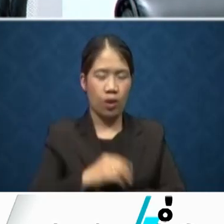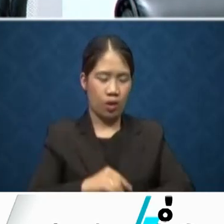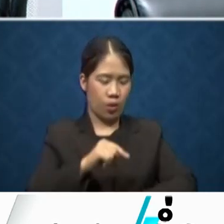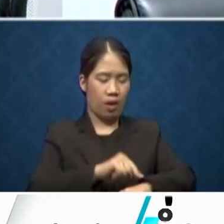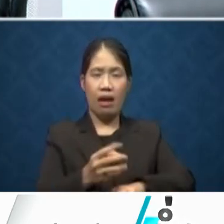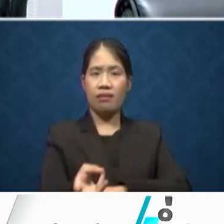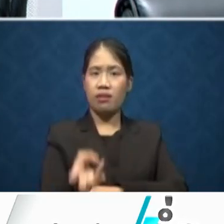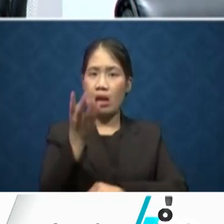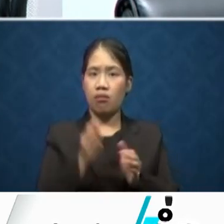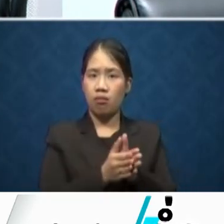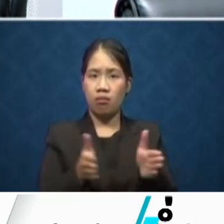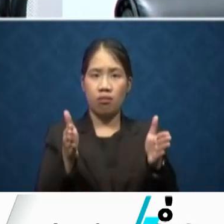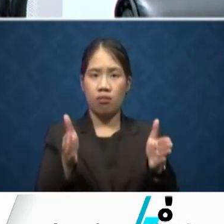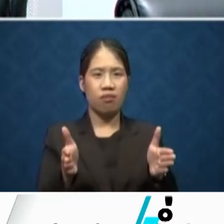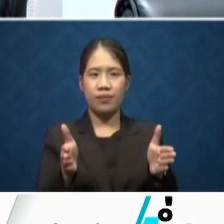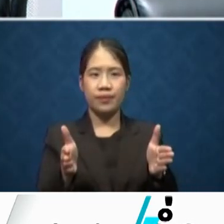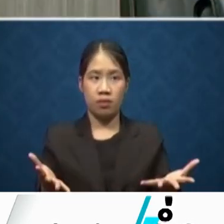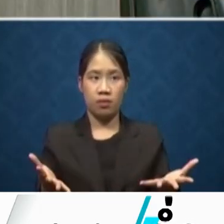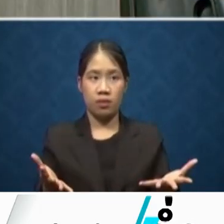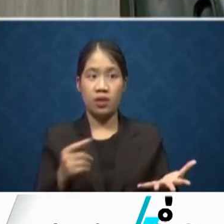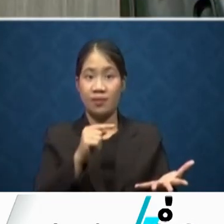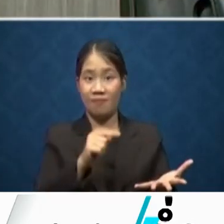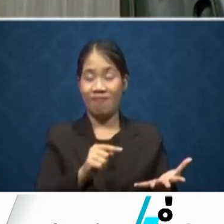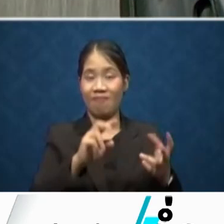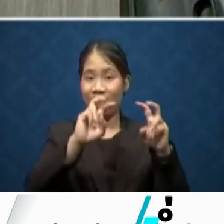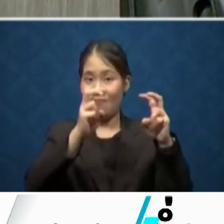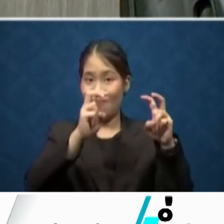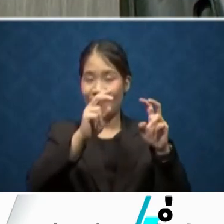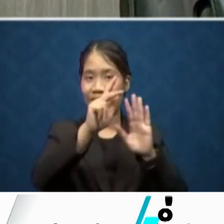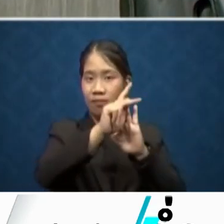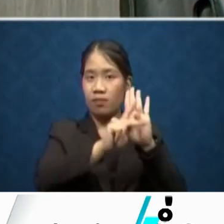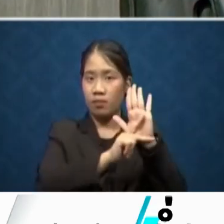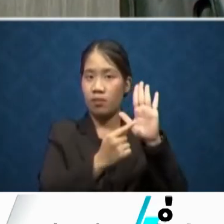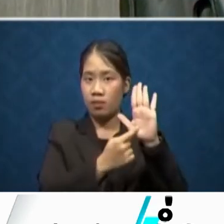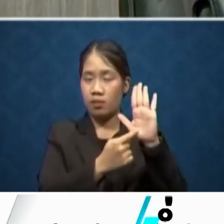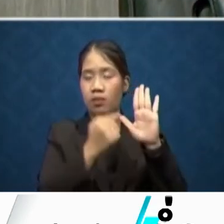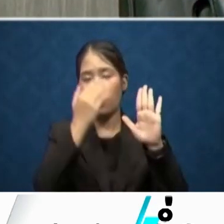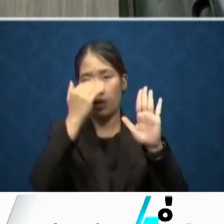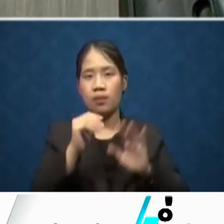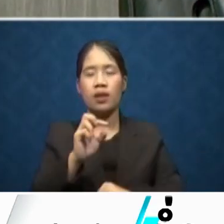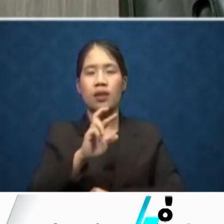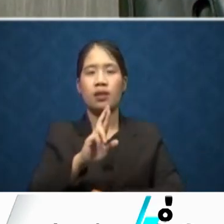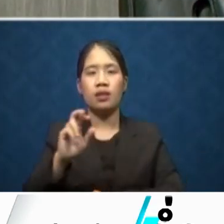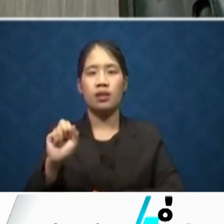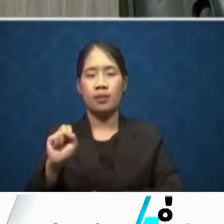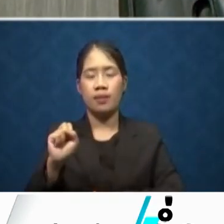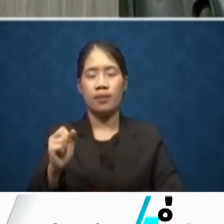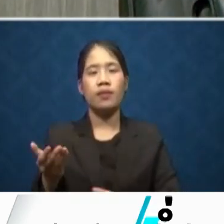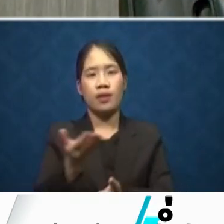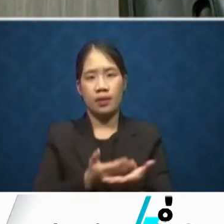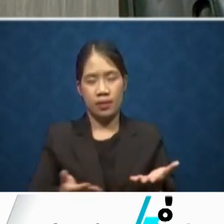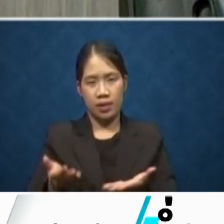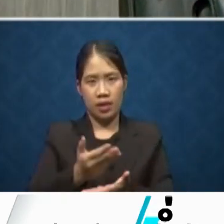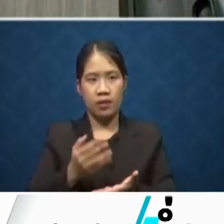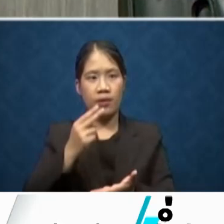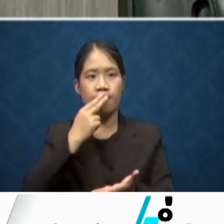2สวถูกขอหมายไปดำเนินคดีระหว่างสมัยประชุมเหมือนกันซึ่งเป็นคดีเกี่ยวกับการฆาตกรรมภรรยาตัวเอง